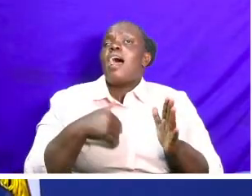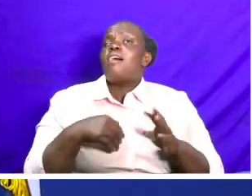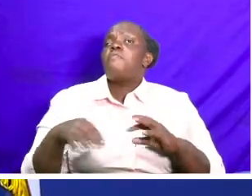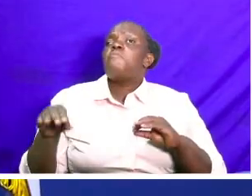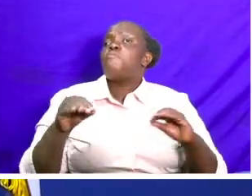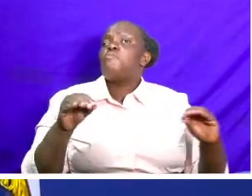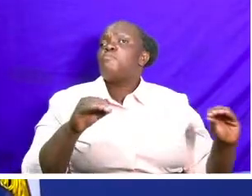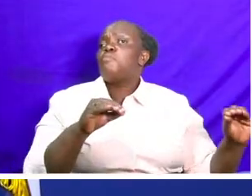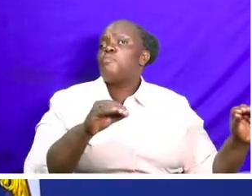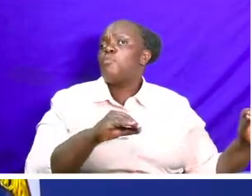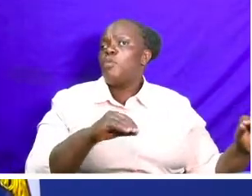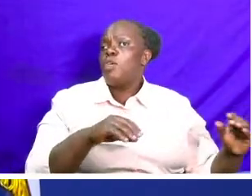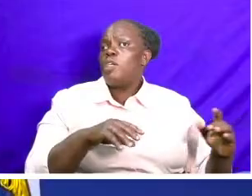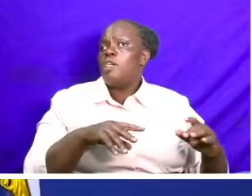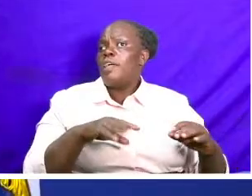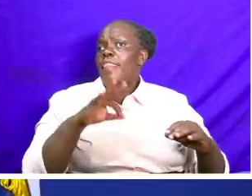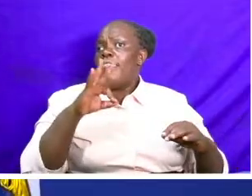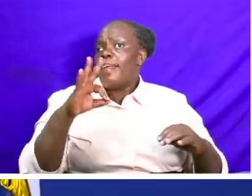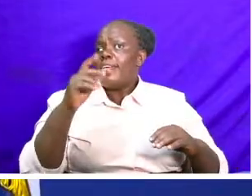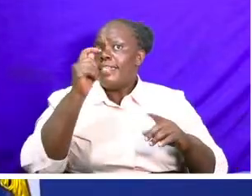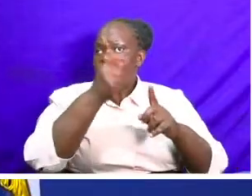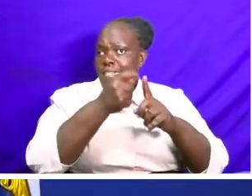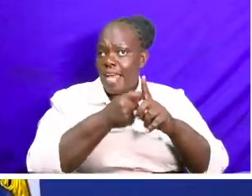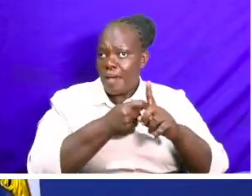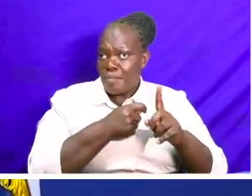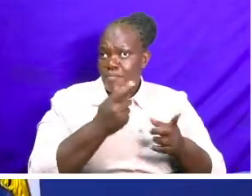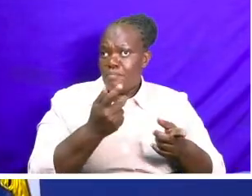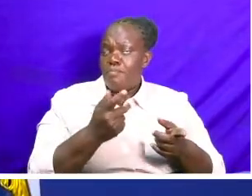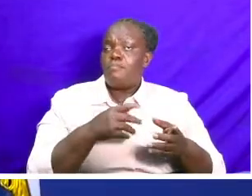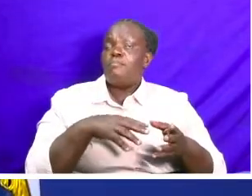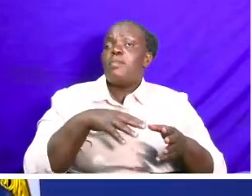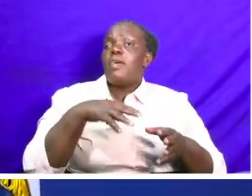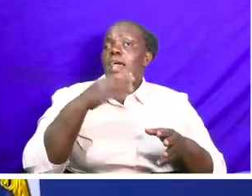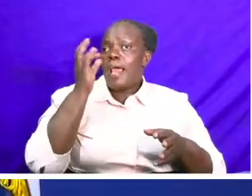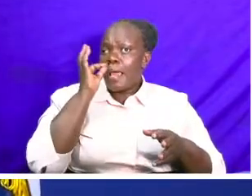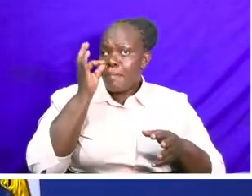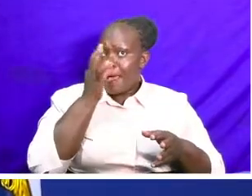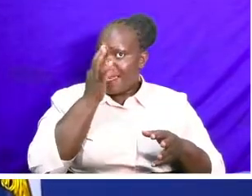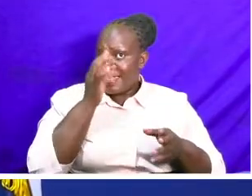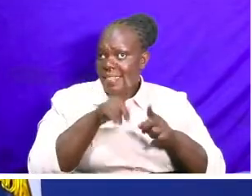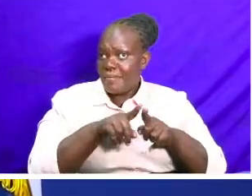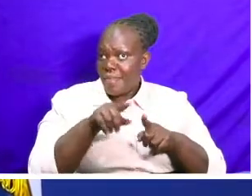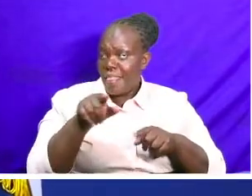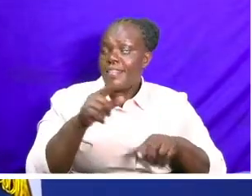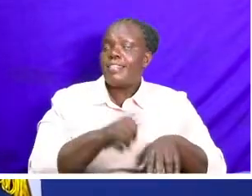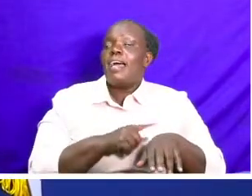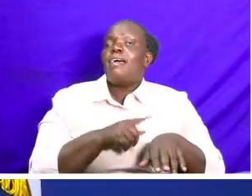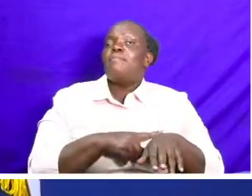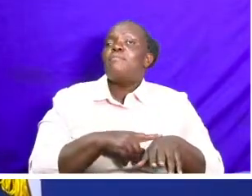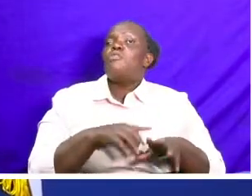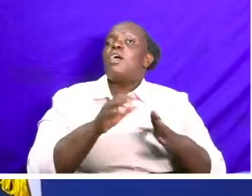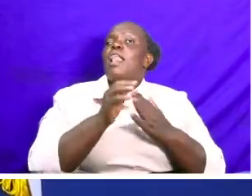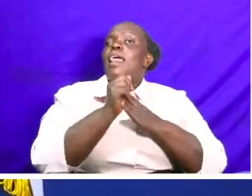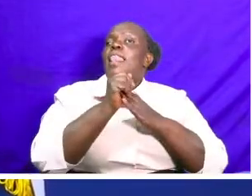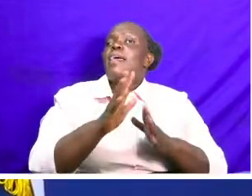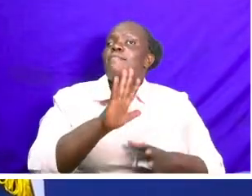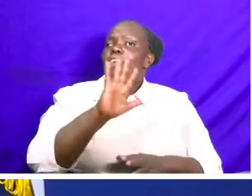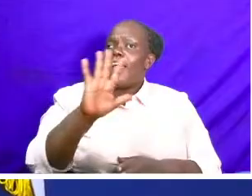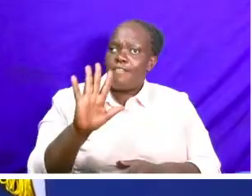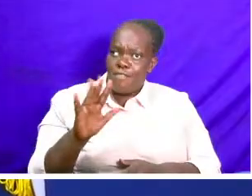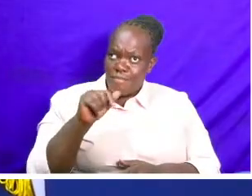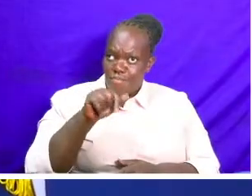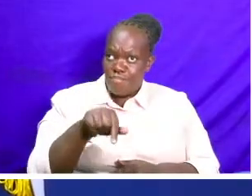ukisongeshwa tangu awamu ya 3 ya Mheshimiwa Rais Kibaki. Lakini katika awamu hii, uongozi wa 5, awamu ya